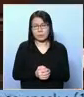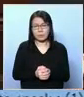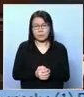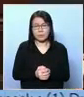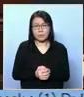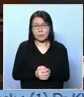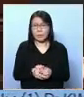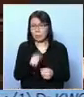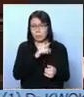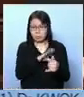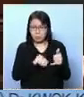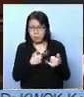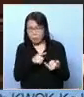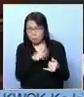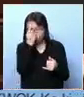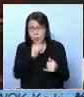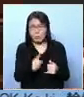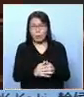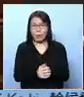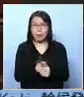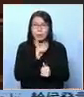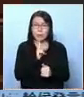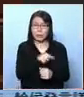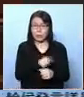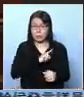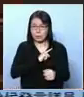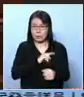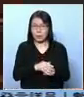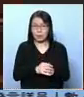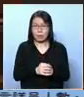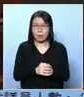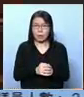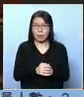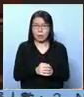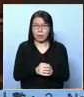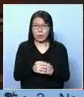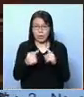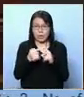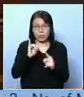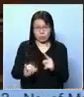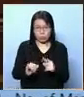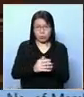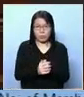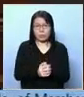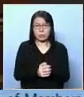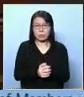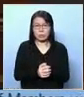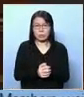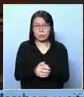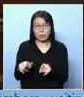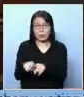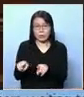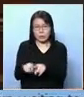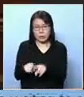你建立緊咩榜樣啊？如果以你個角度講，嗰啲人係咁衰嘅，我與佢